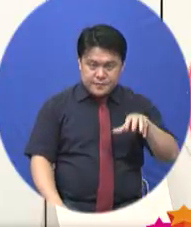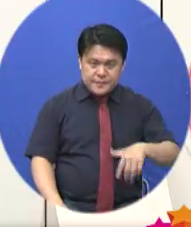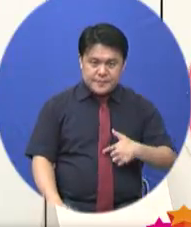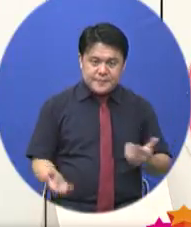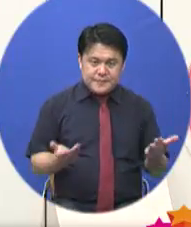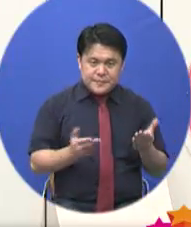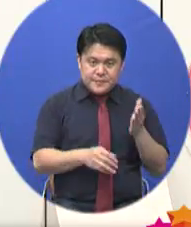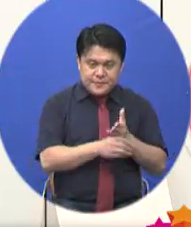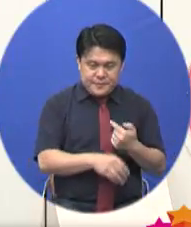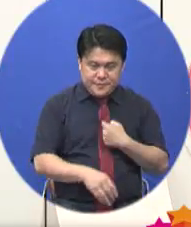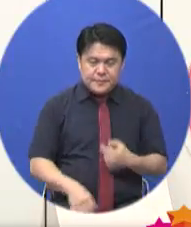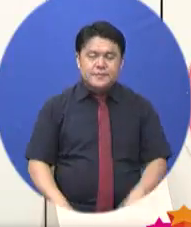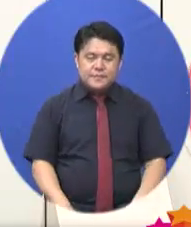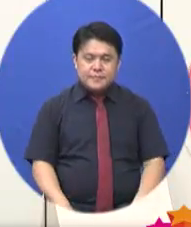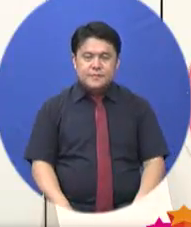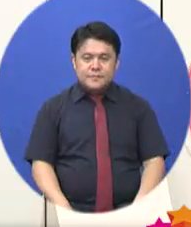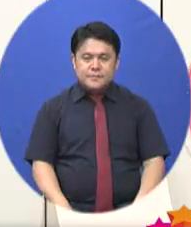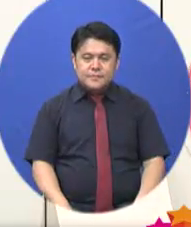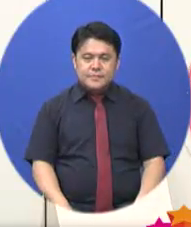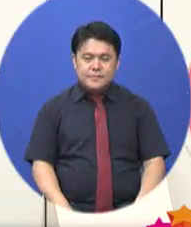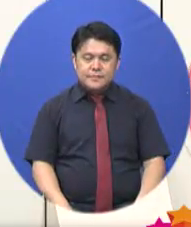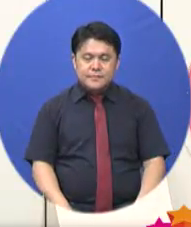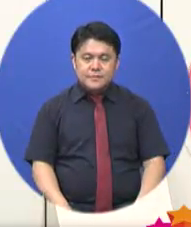있습니다. 강주에서. 네.